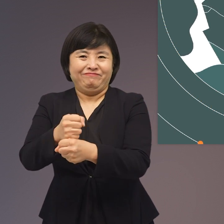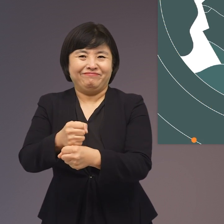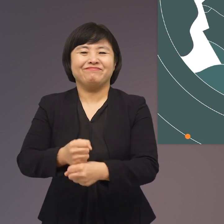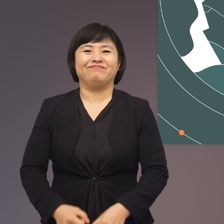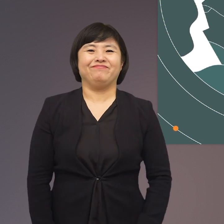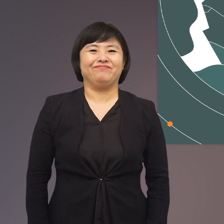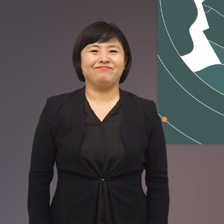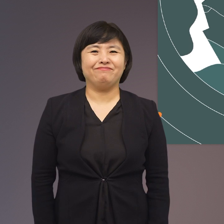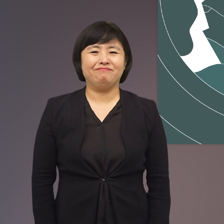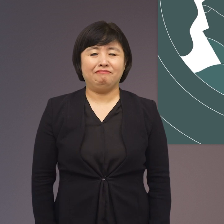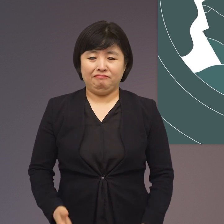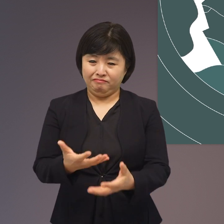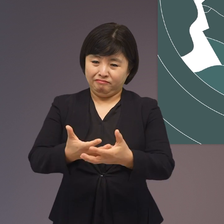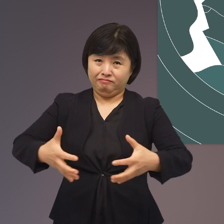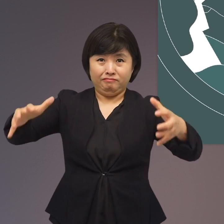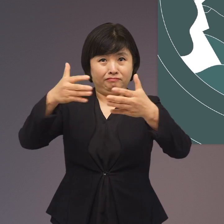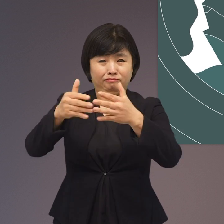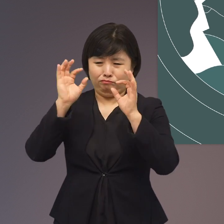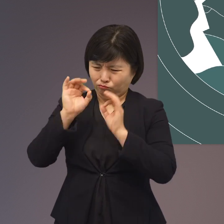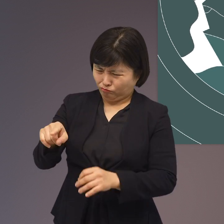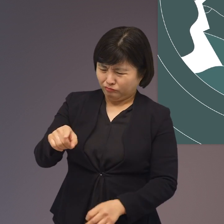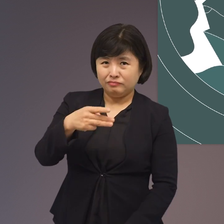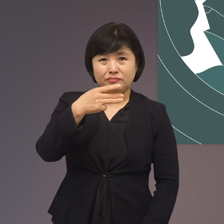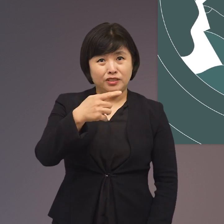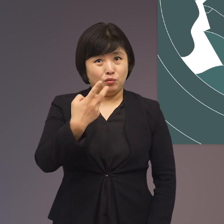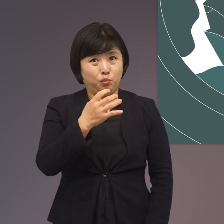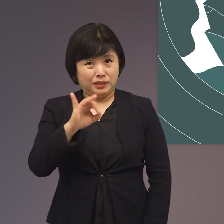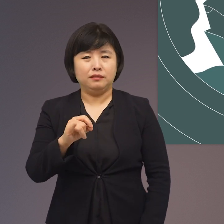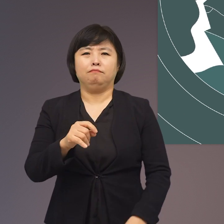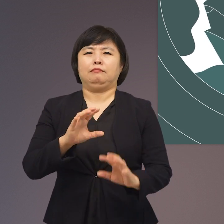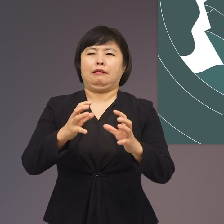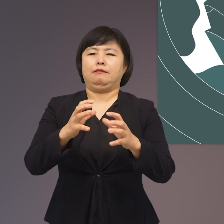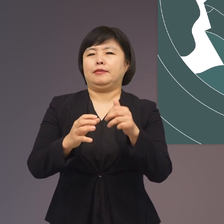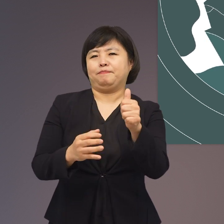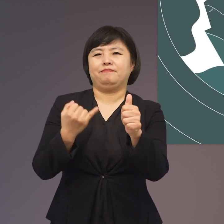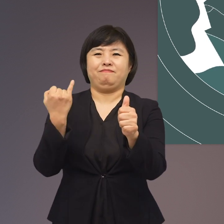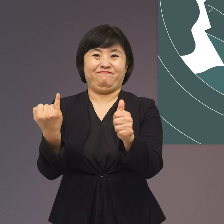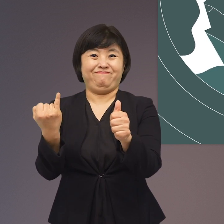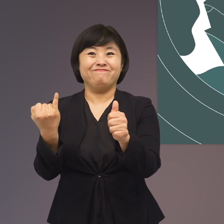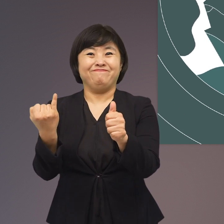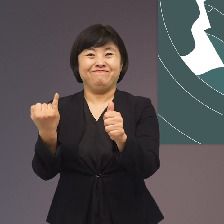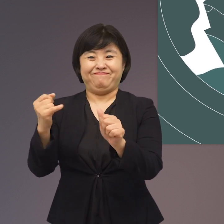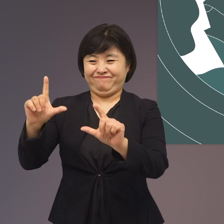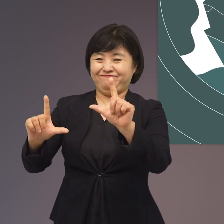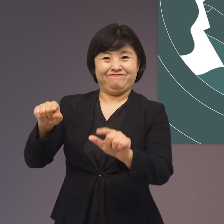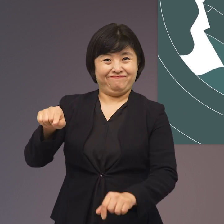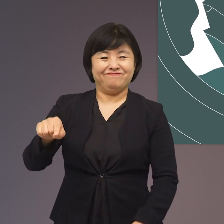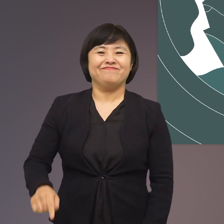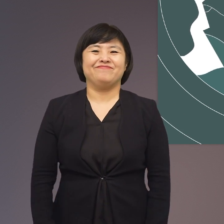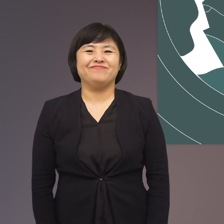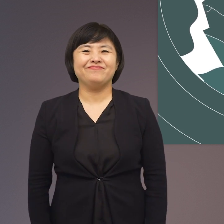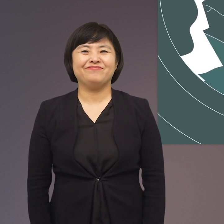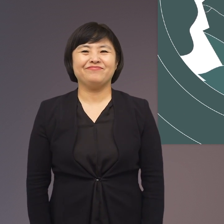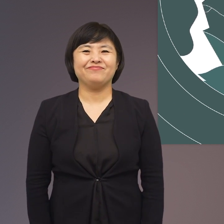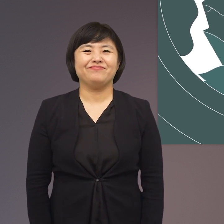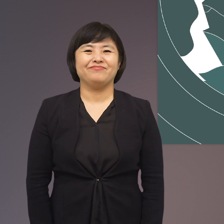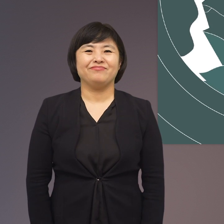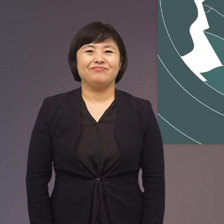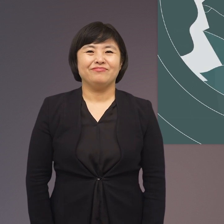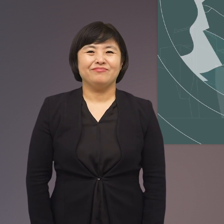상상했습니다. 도기 그림을 보면서 프로테실라우스와 라우다메이아를 상상해봅니다.